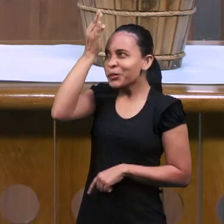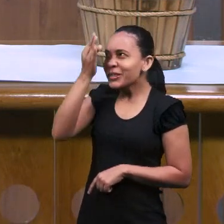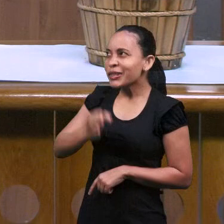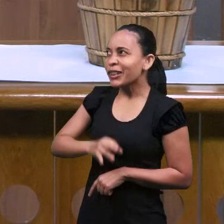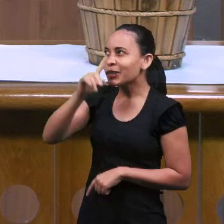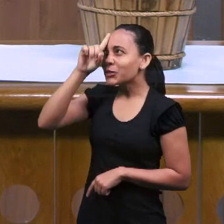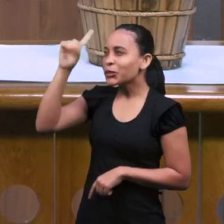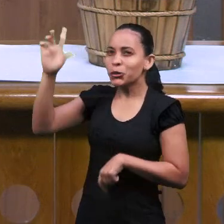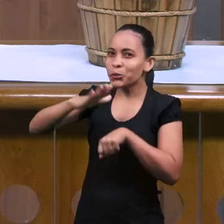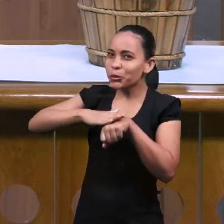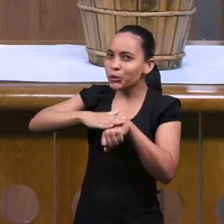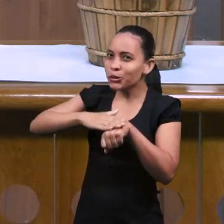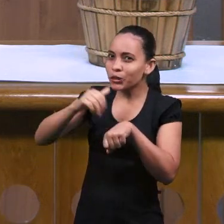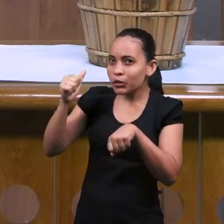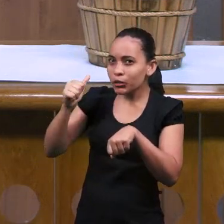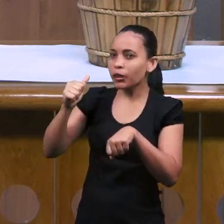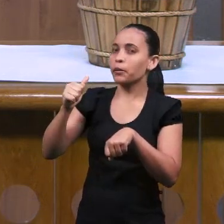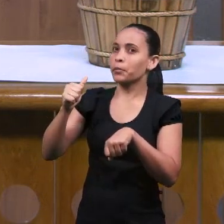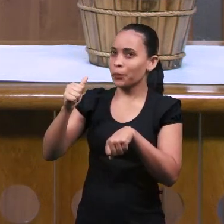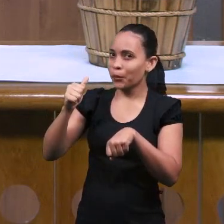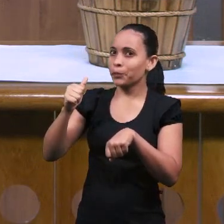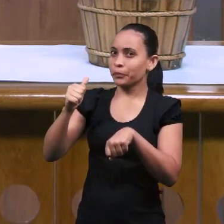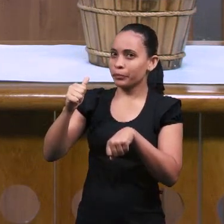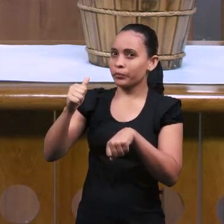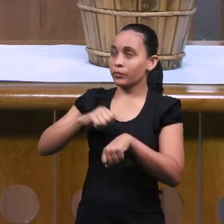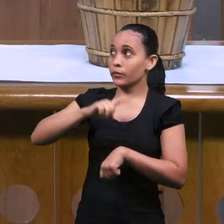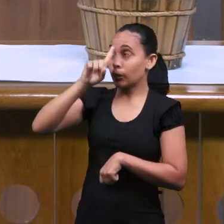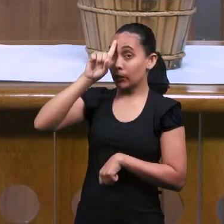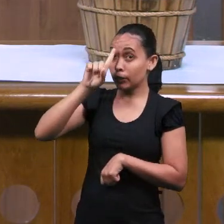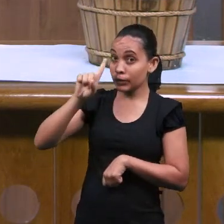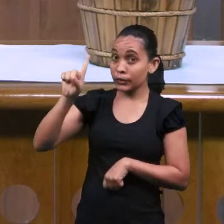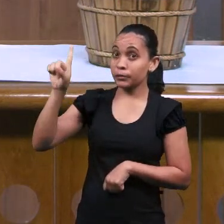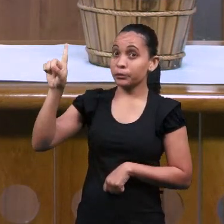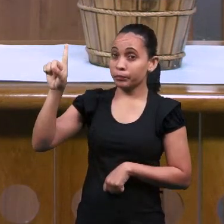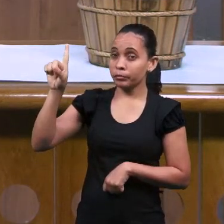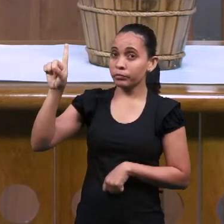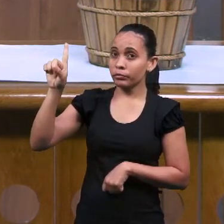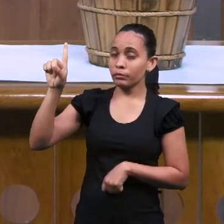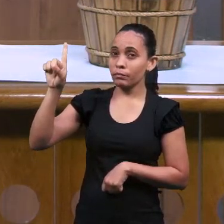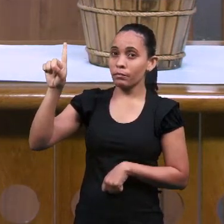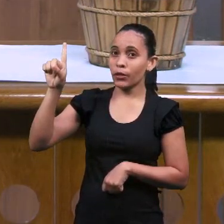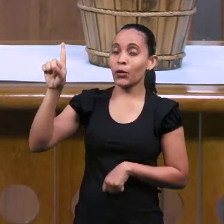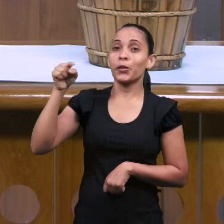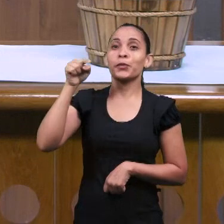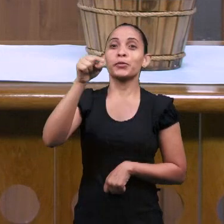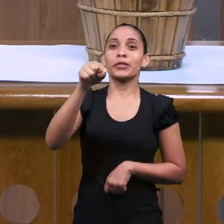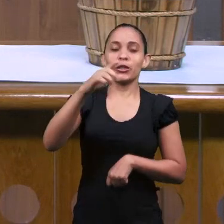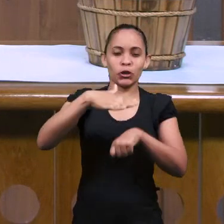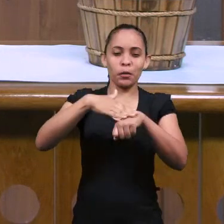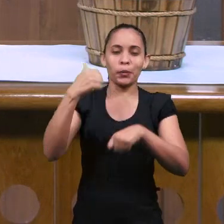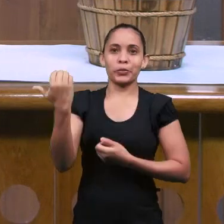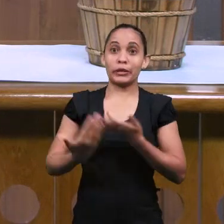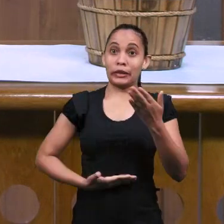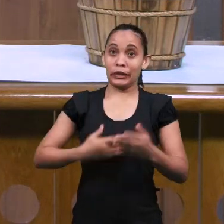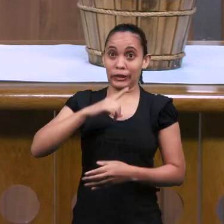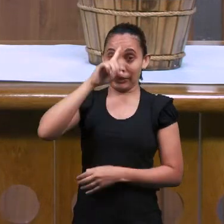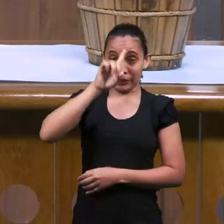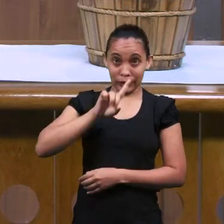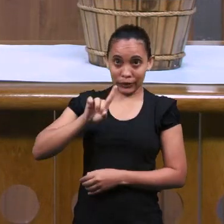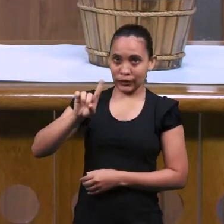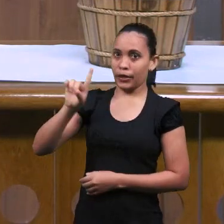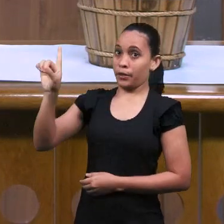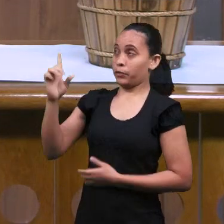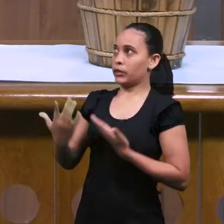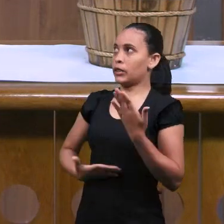vous a appelé, et pour lui, le Seigneur vous a mis pour lui, pour être serviteur, n'est pas pour être